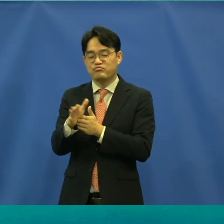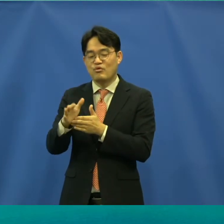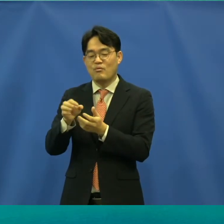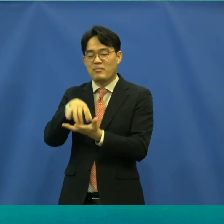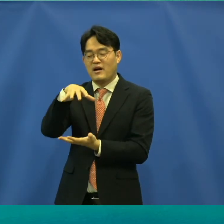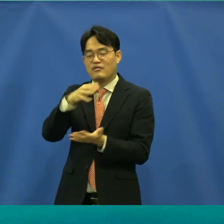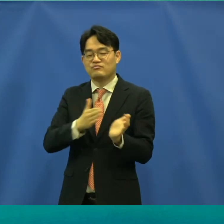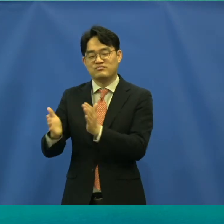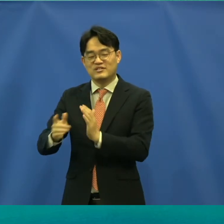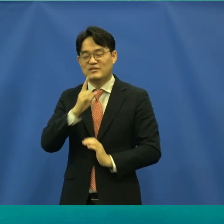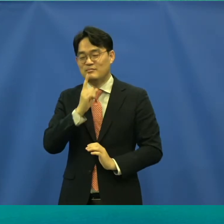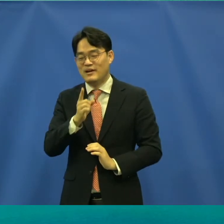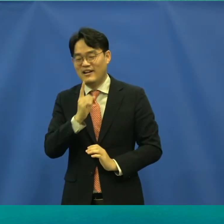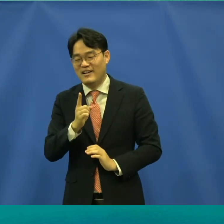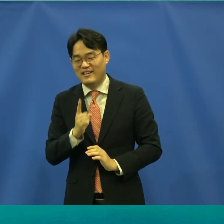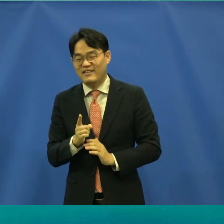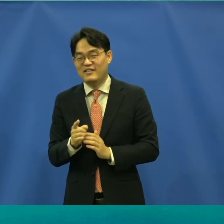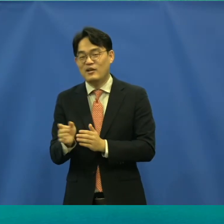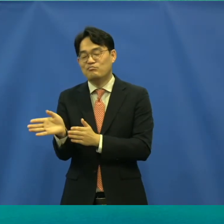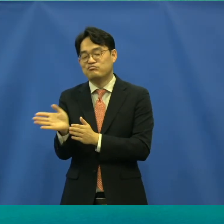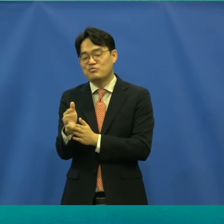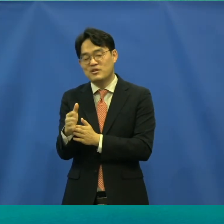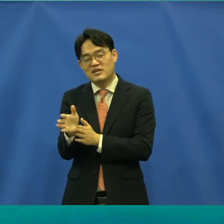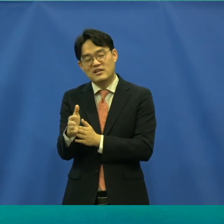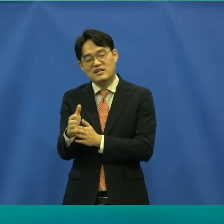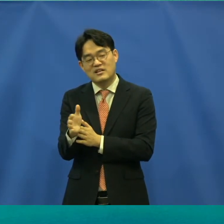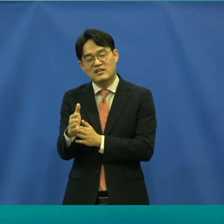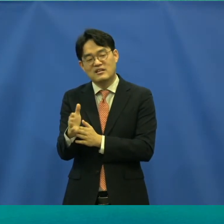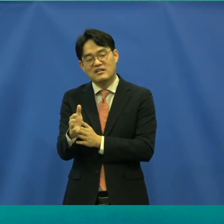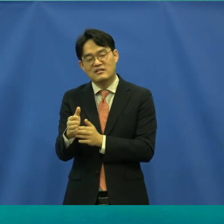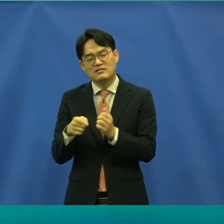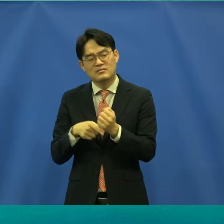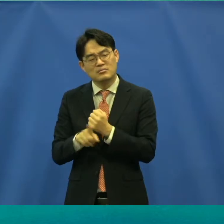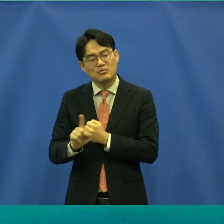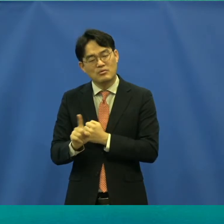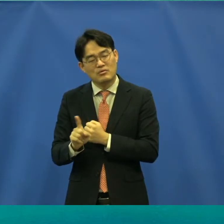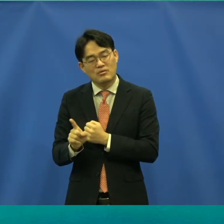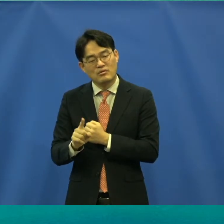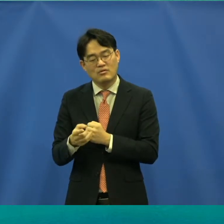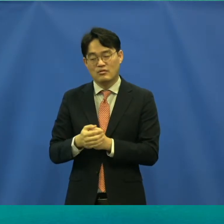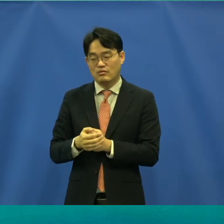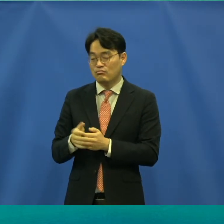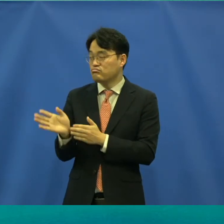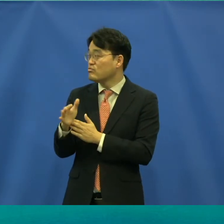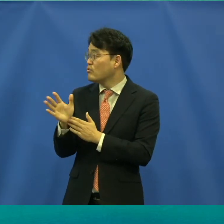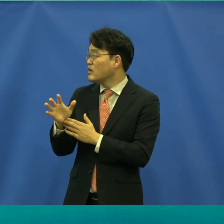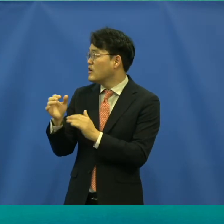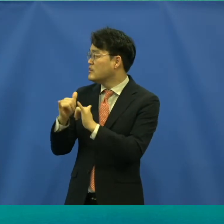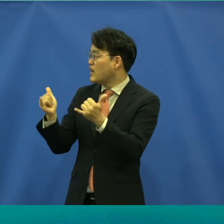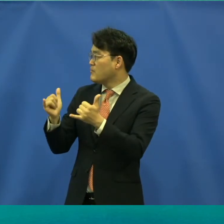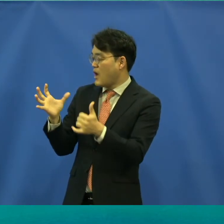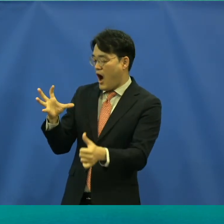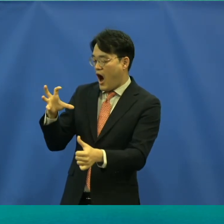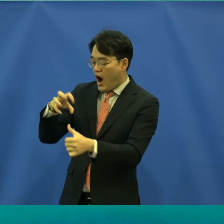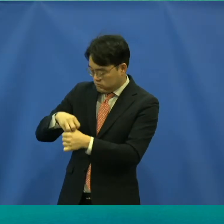이 고기가 무슨 물고기냐? 또 물고기 뱃속에 3일 동안 사람이 갇혀 있는데 생존이